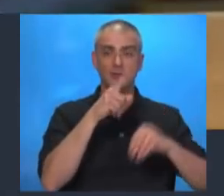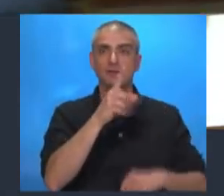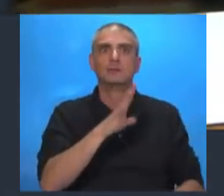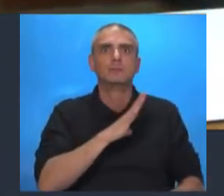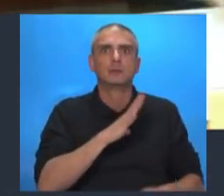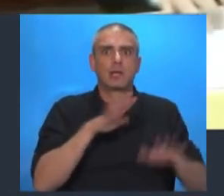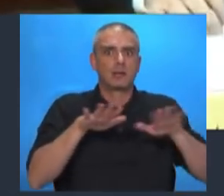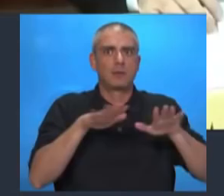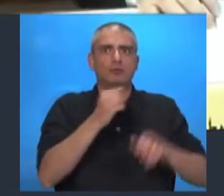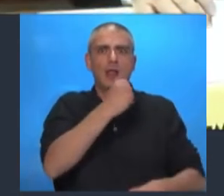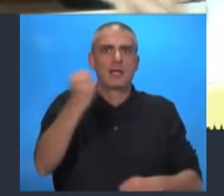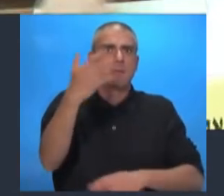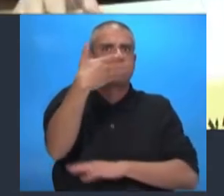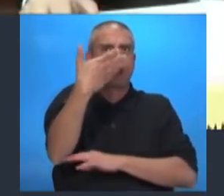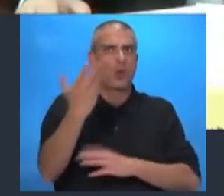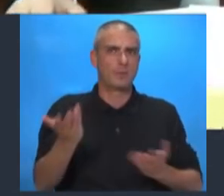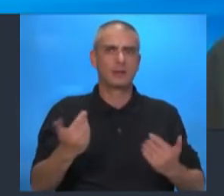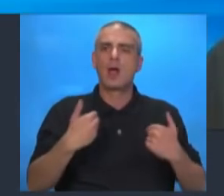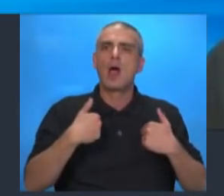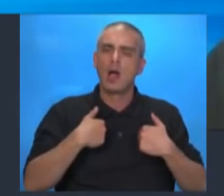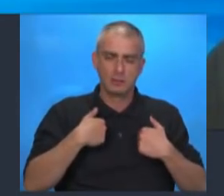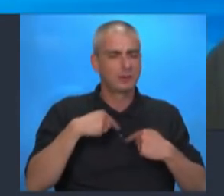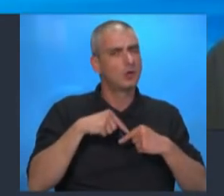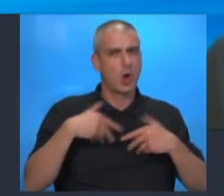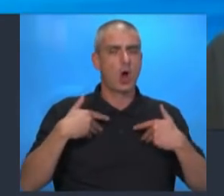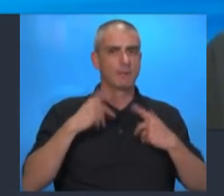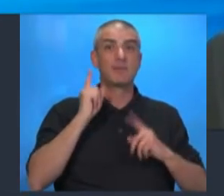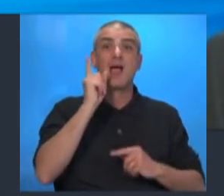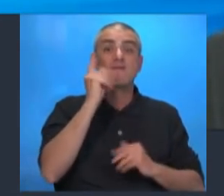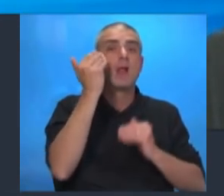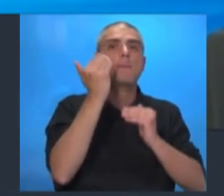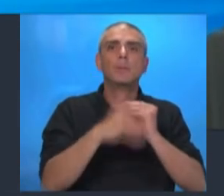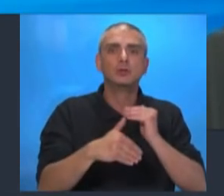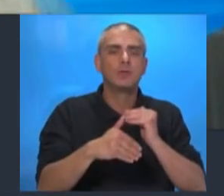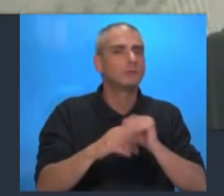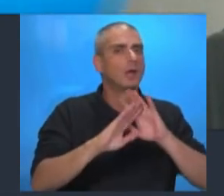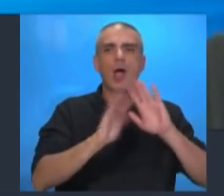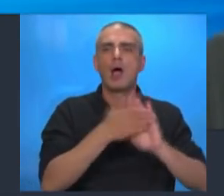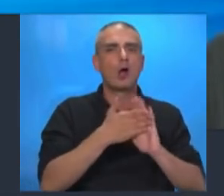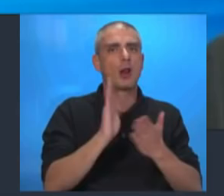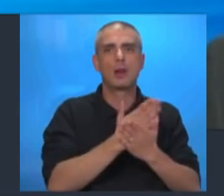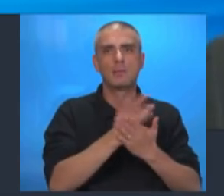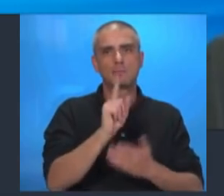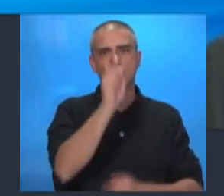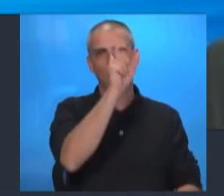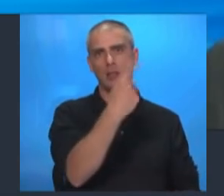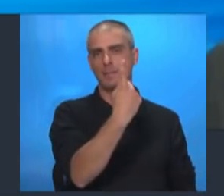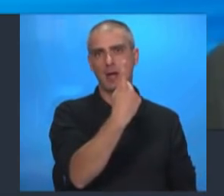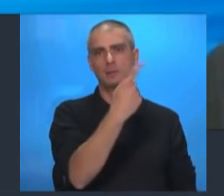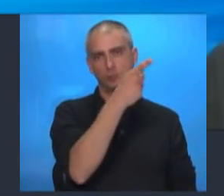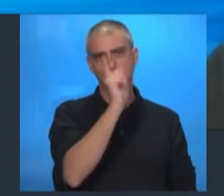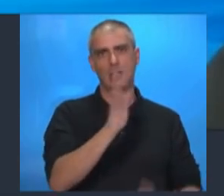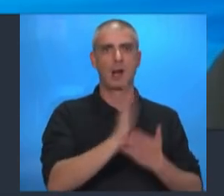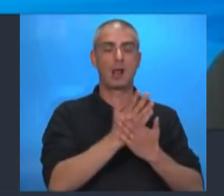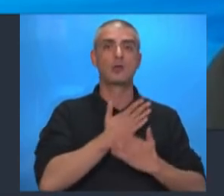ממשלה ימנית לאומית. אני אופטימי בעניין, אבל בסוף הכל נתון בידי אדם אחד שצריך להחליט אם הוא רוצה